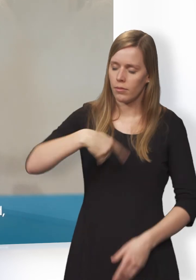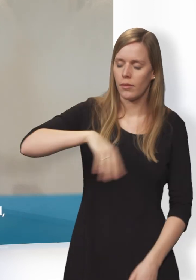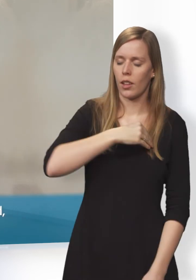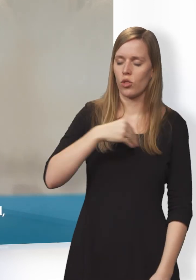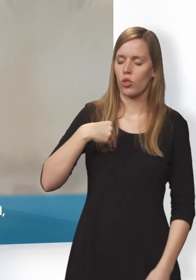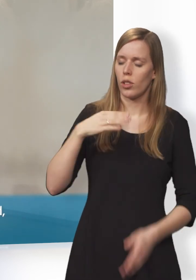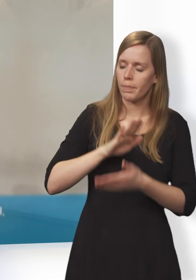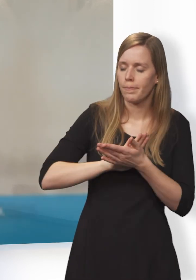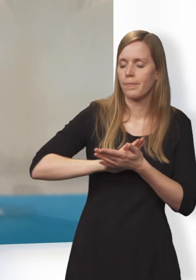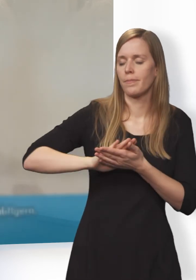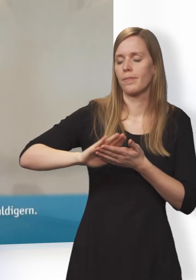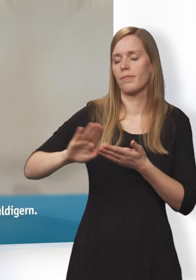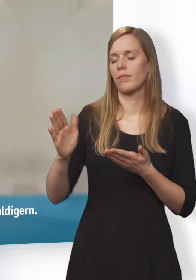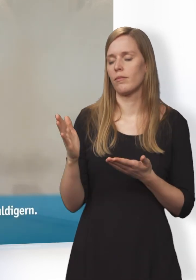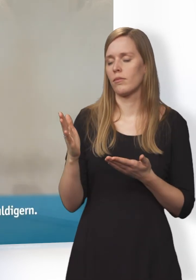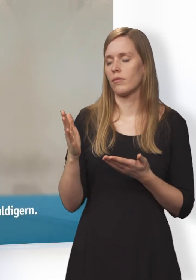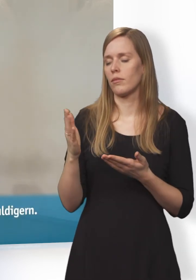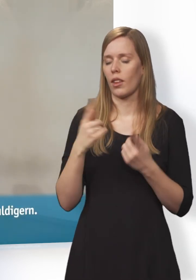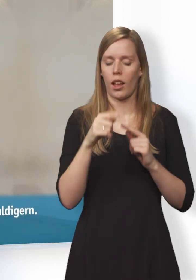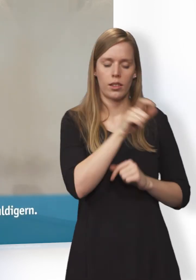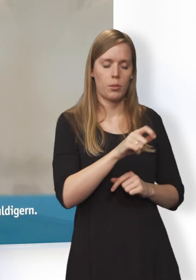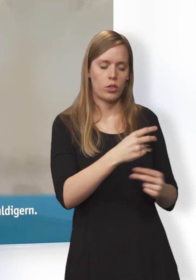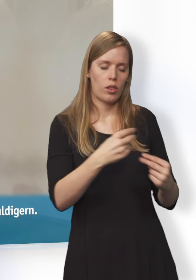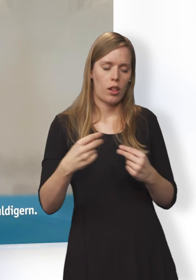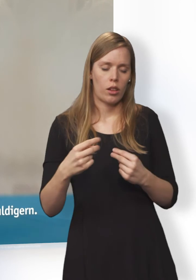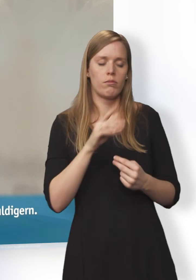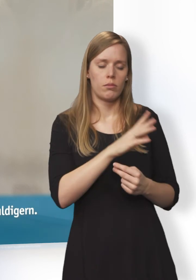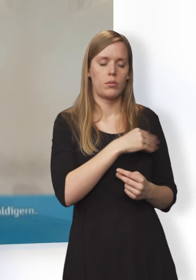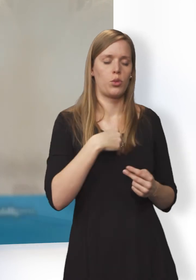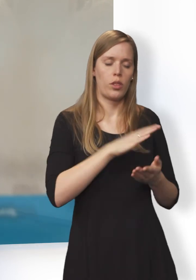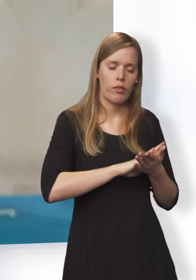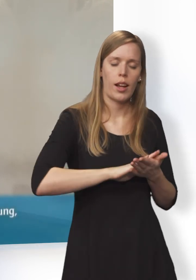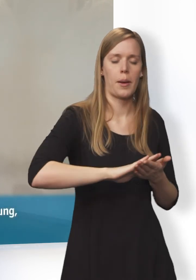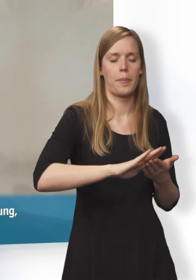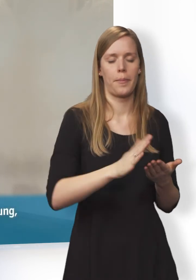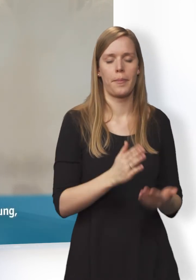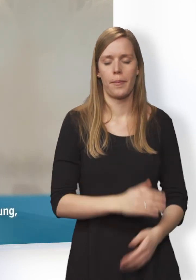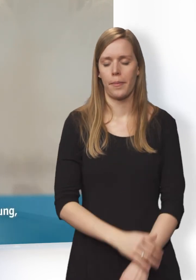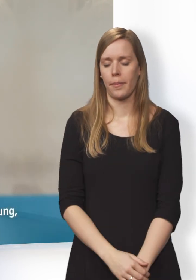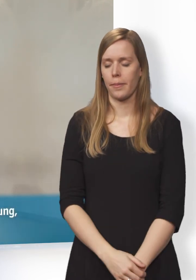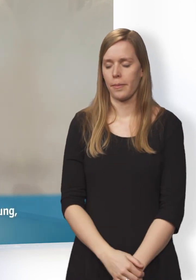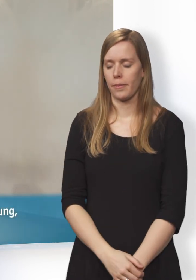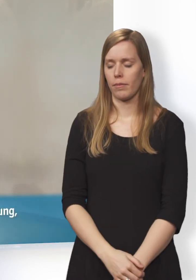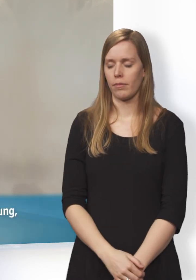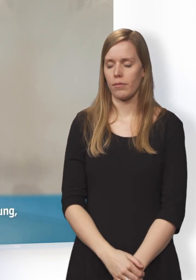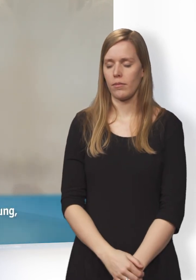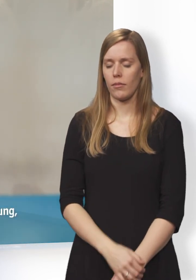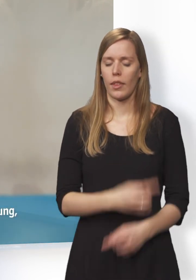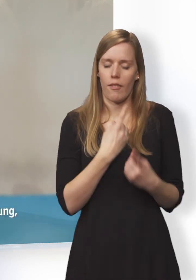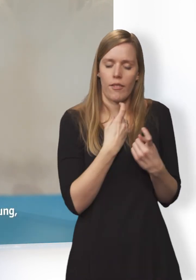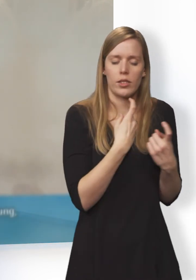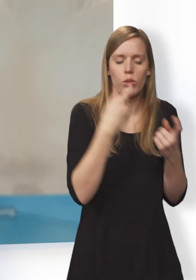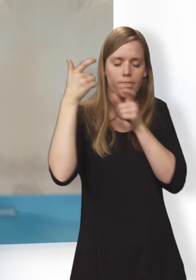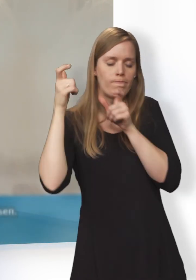vergib uns unsere schuld wie auch wir vergeben unseren schuldigern und führe uns nicht in